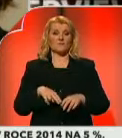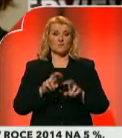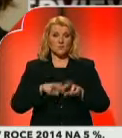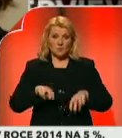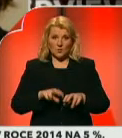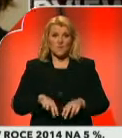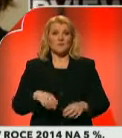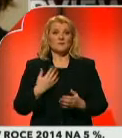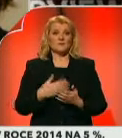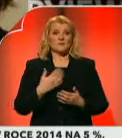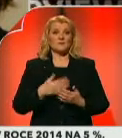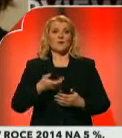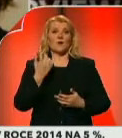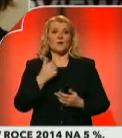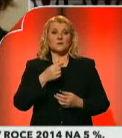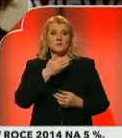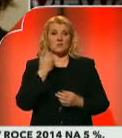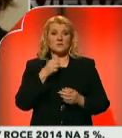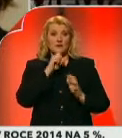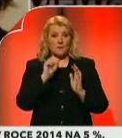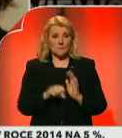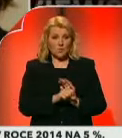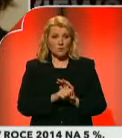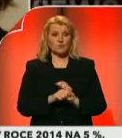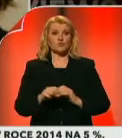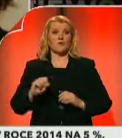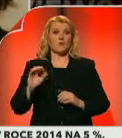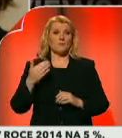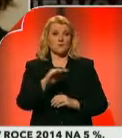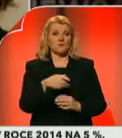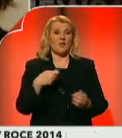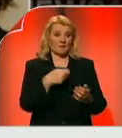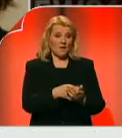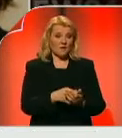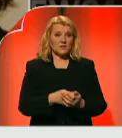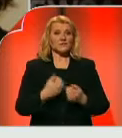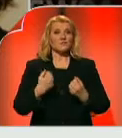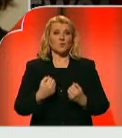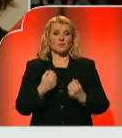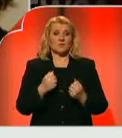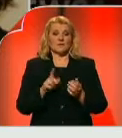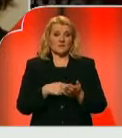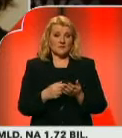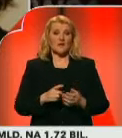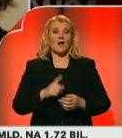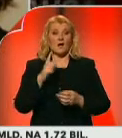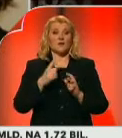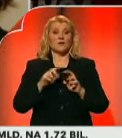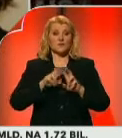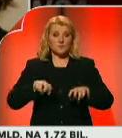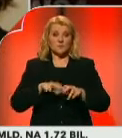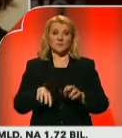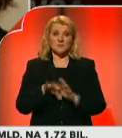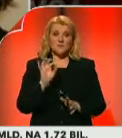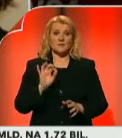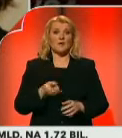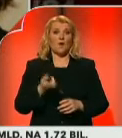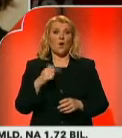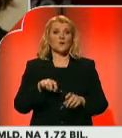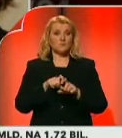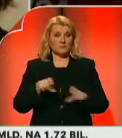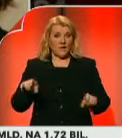těch dávek prostřednictvím České pošty zákonné zmocnění není, tak ty právní analýzy ukazovaly, že prostřednictvím banky